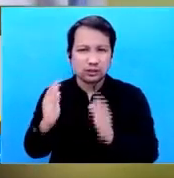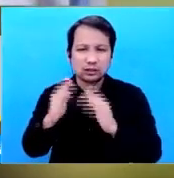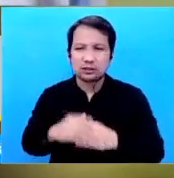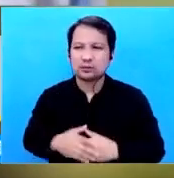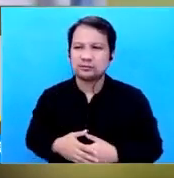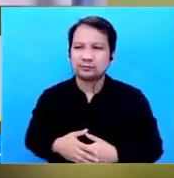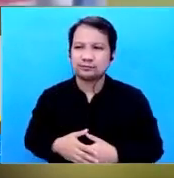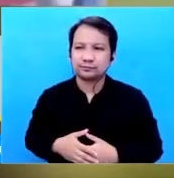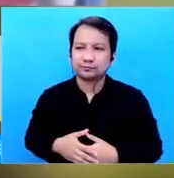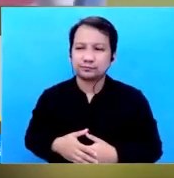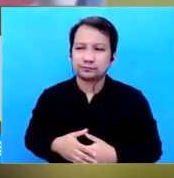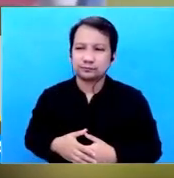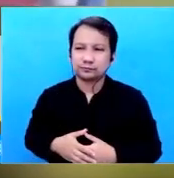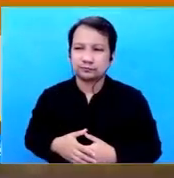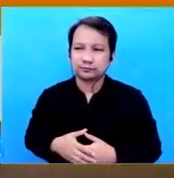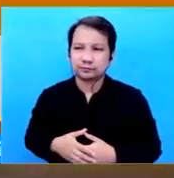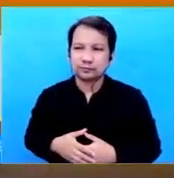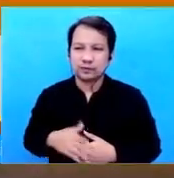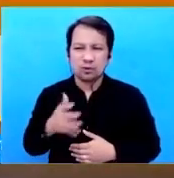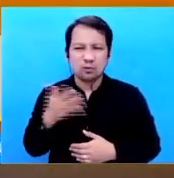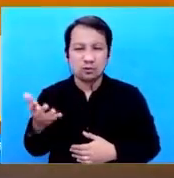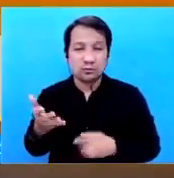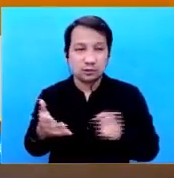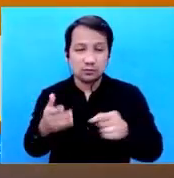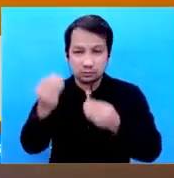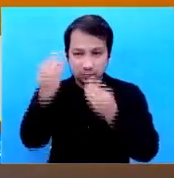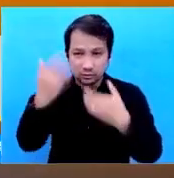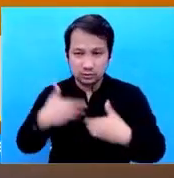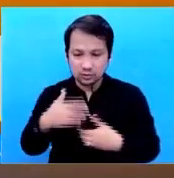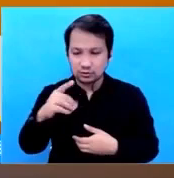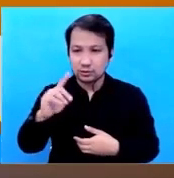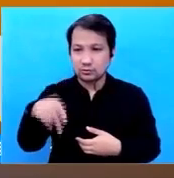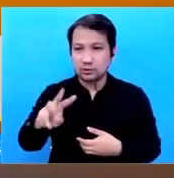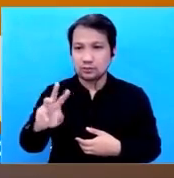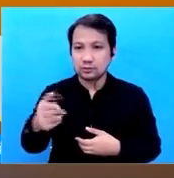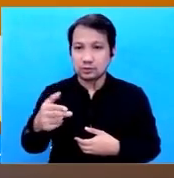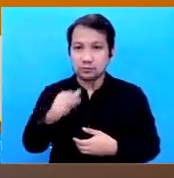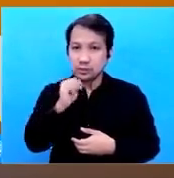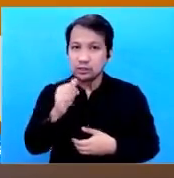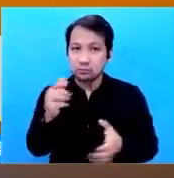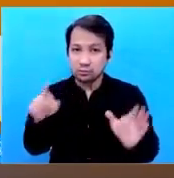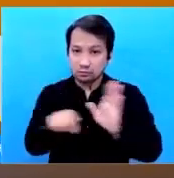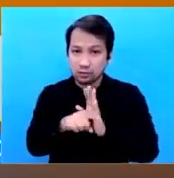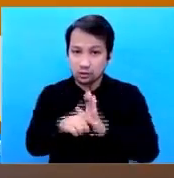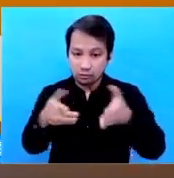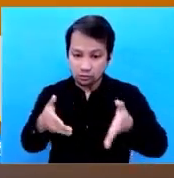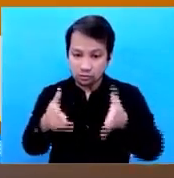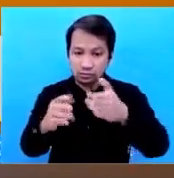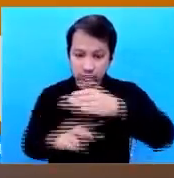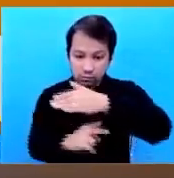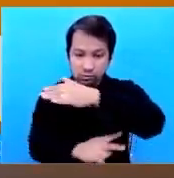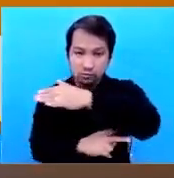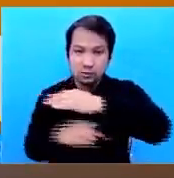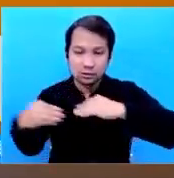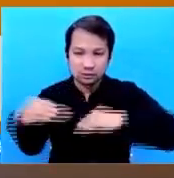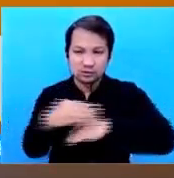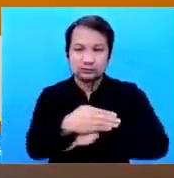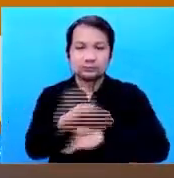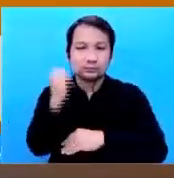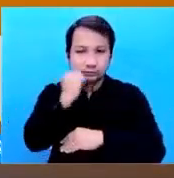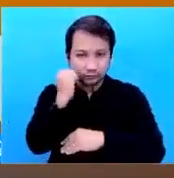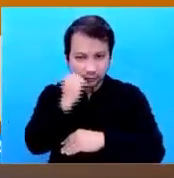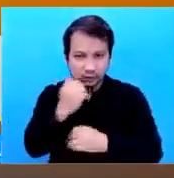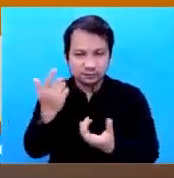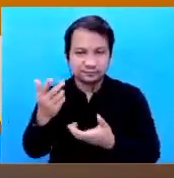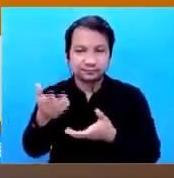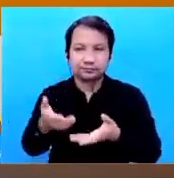Actually po, wala namang advisory ang DPWH na bawal madaanan yung tulay. In fact po, everyday po,